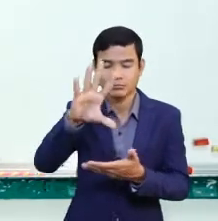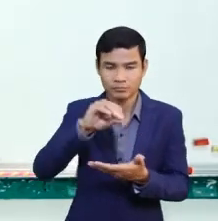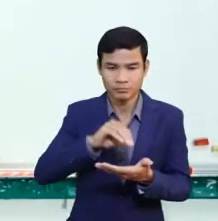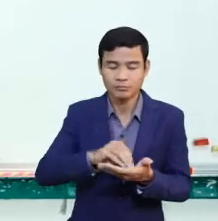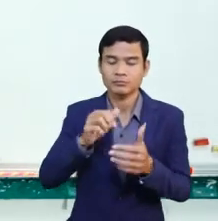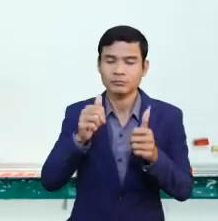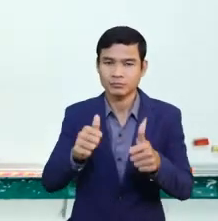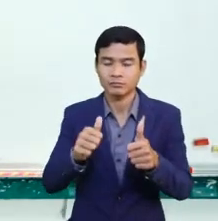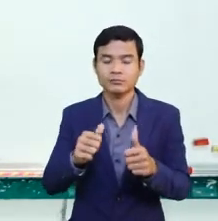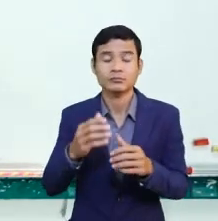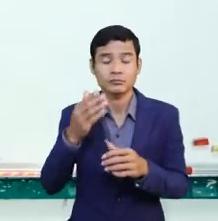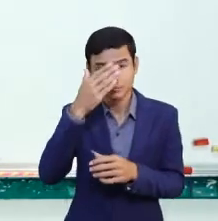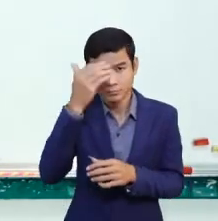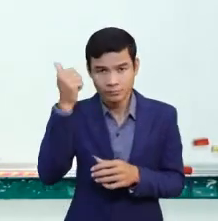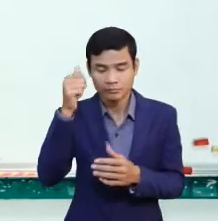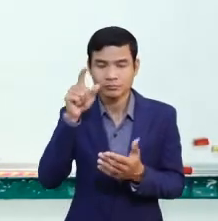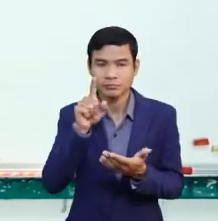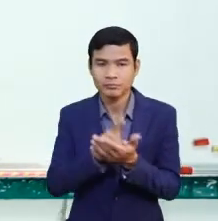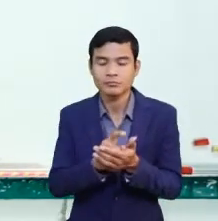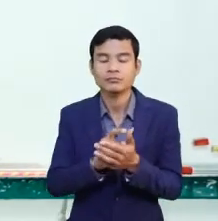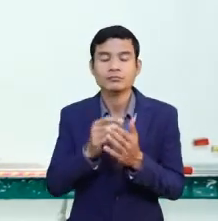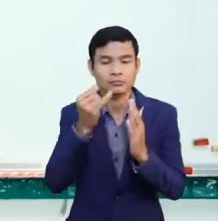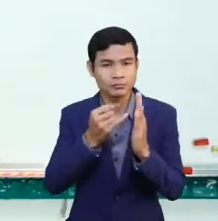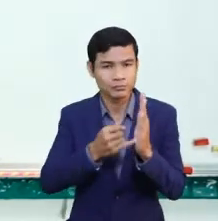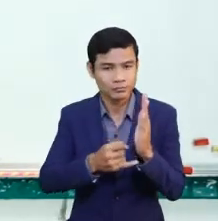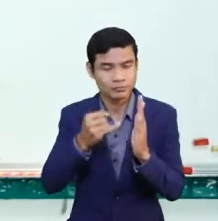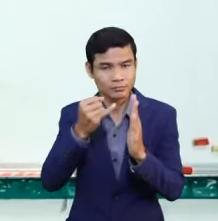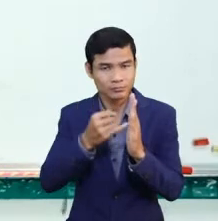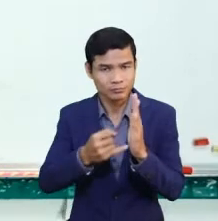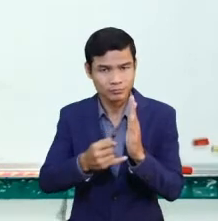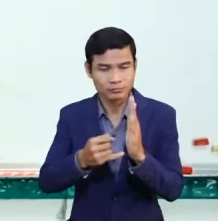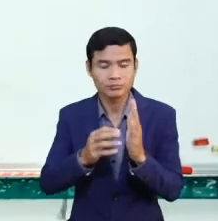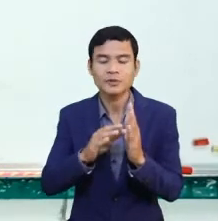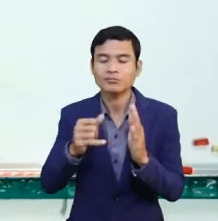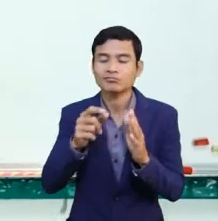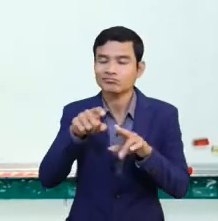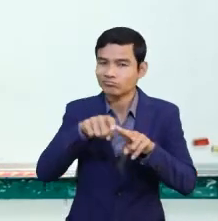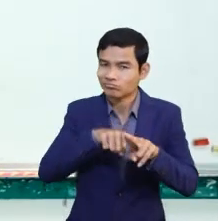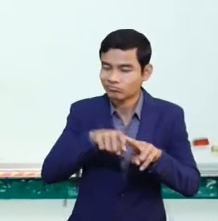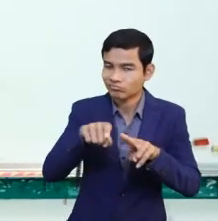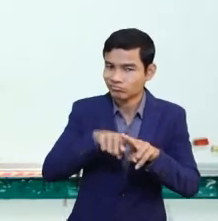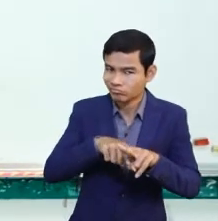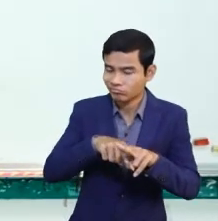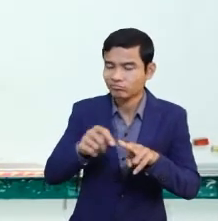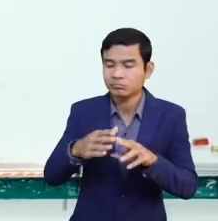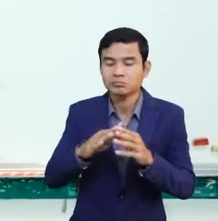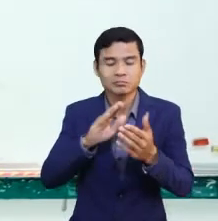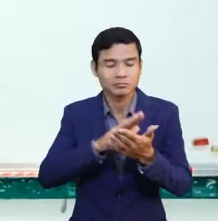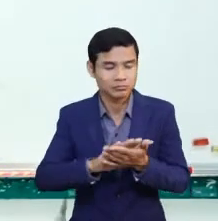sát oi miên rục biếp hãy complete cha cụ bắn toàn cha sa se oi sát